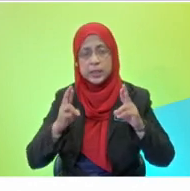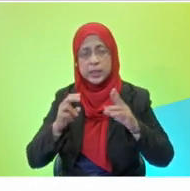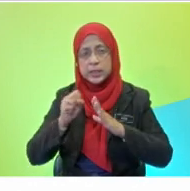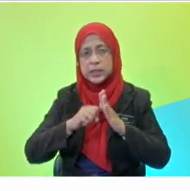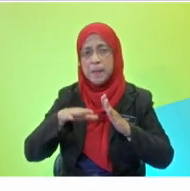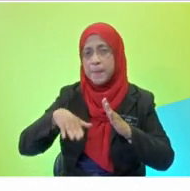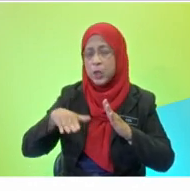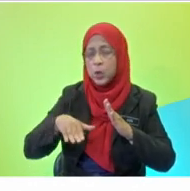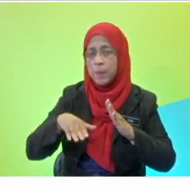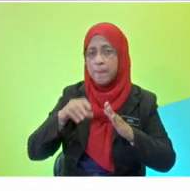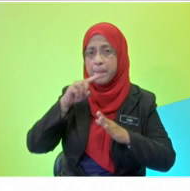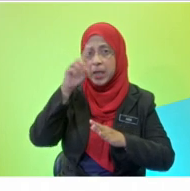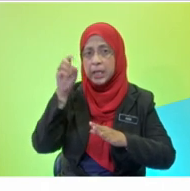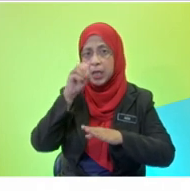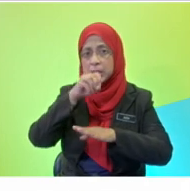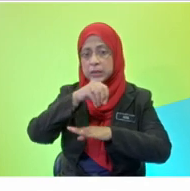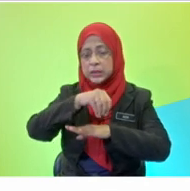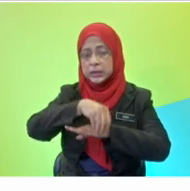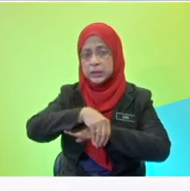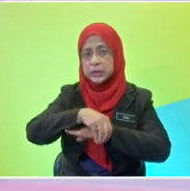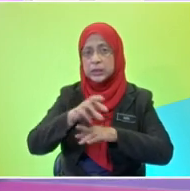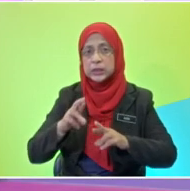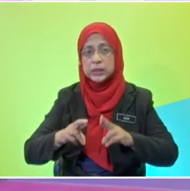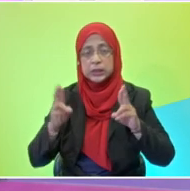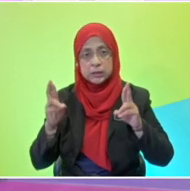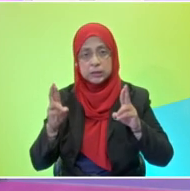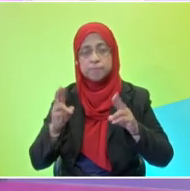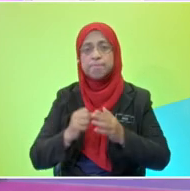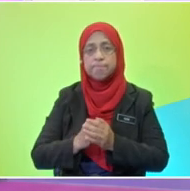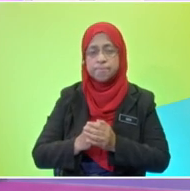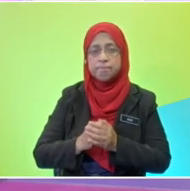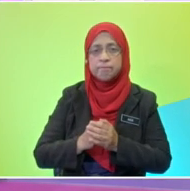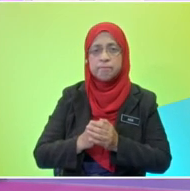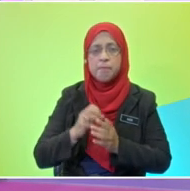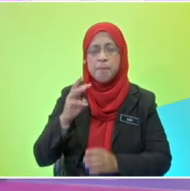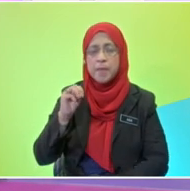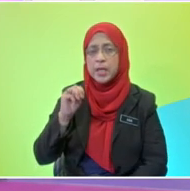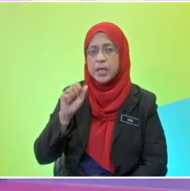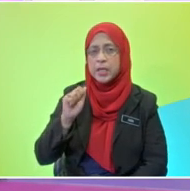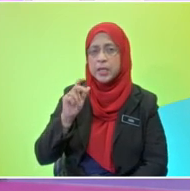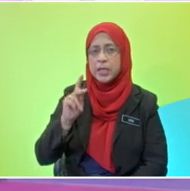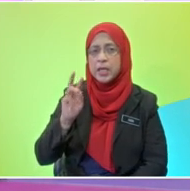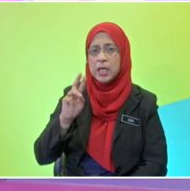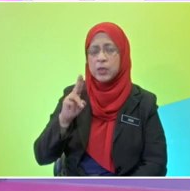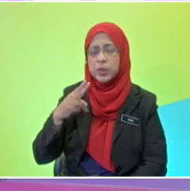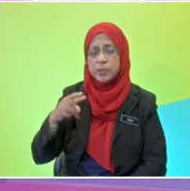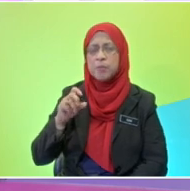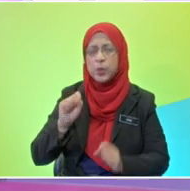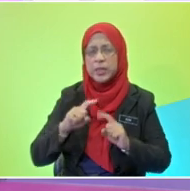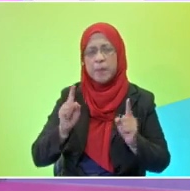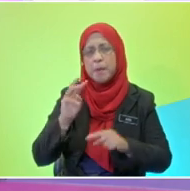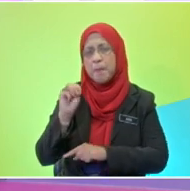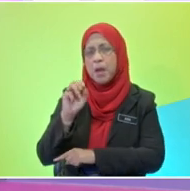makna ya dia sehingga sebelum matahari yang pertama Aduh ya maka menjadi makruh masih lagi boleh tapi makruh dan